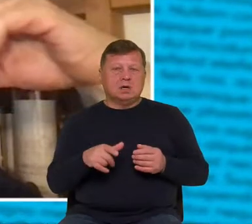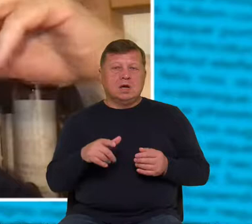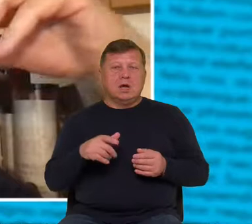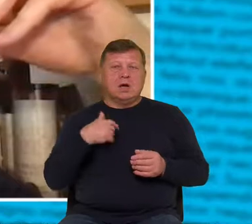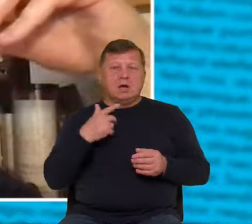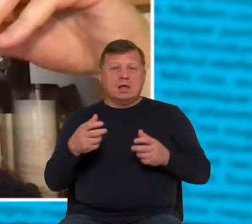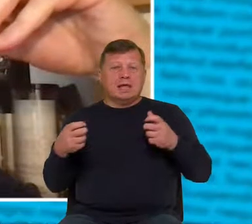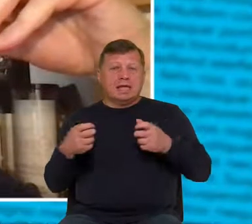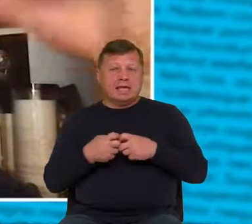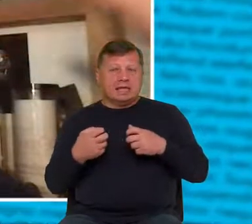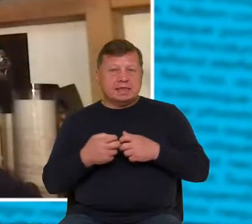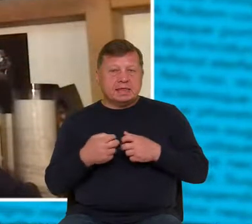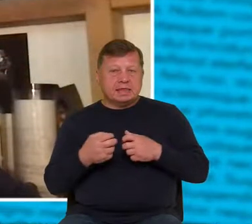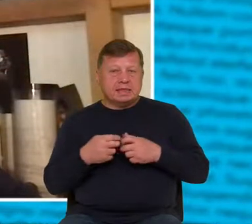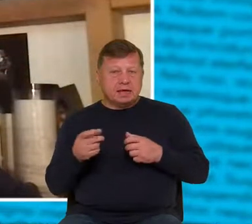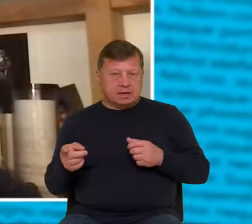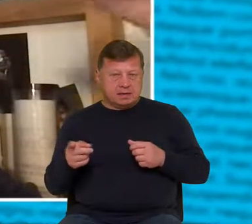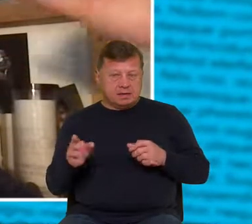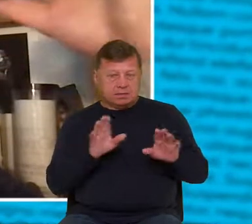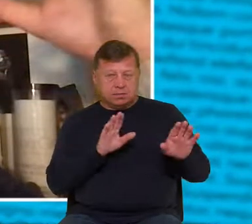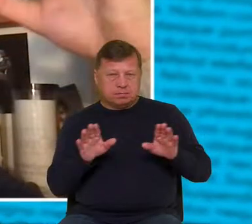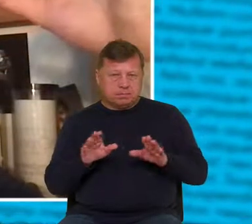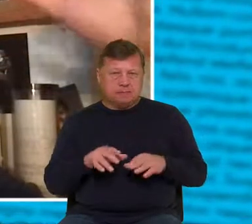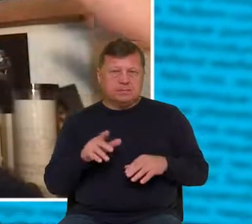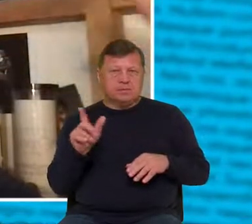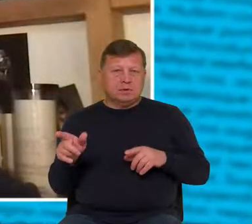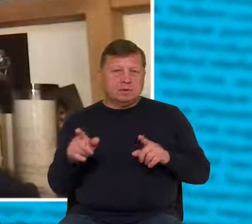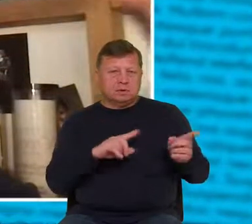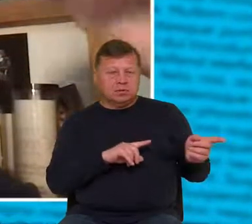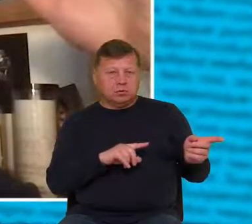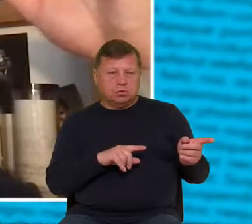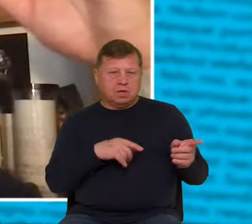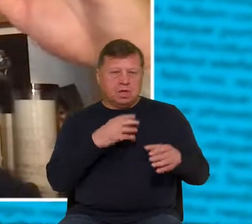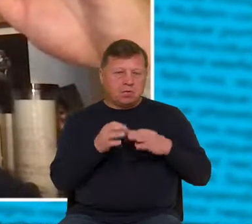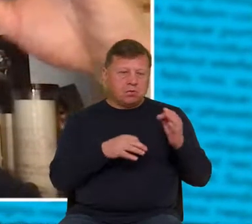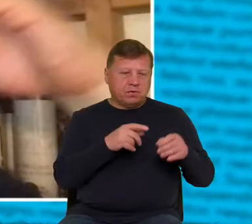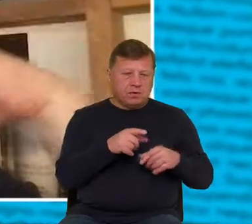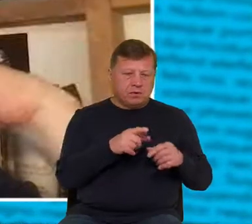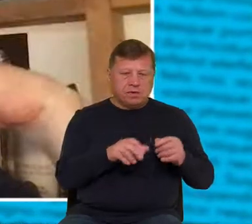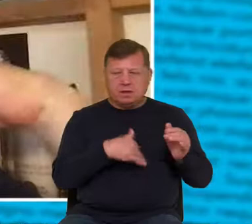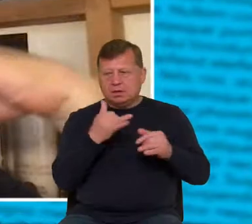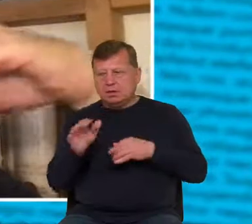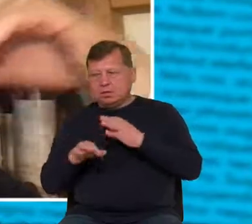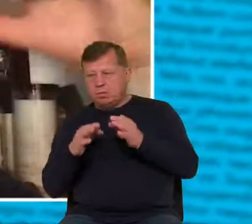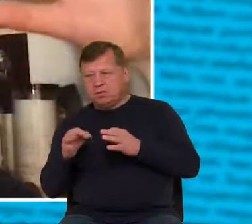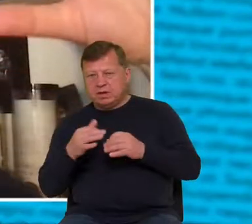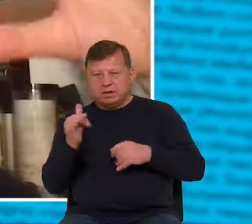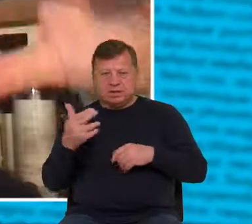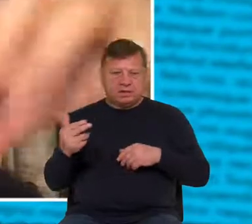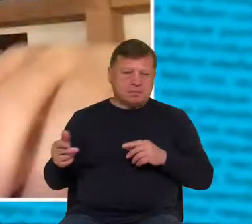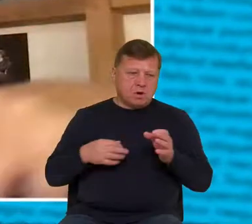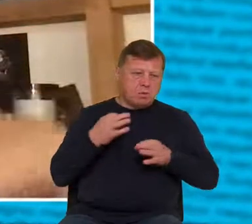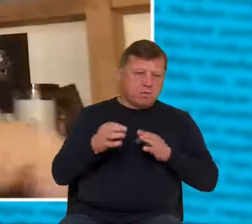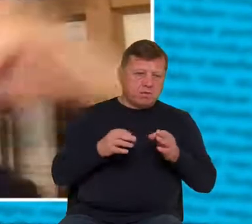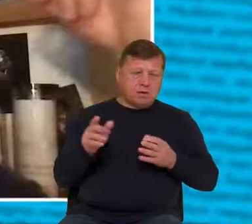internetu. Czyli jesteśmy przerzucani z jednej historii do drugiej, z jednego wątku na kolejny.